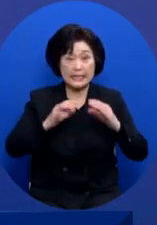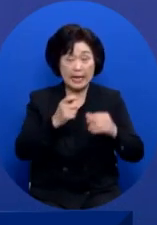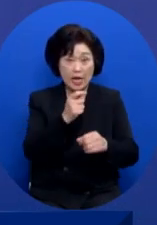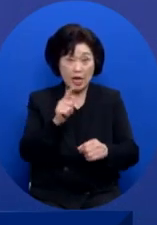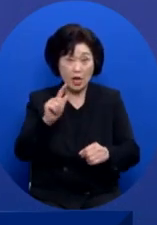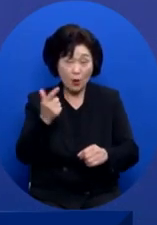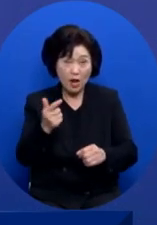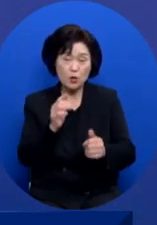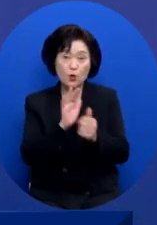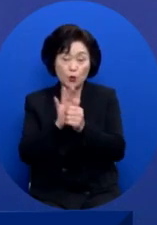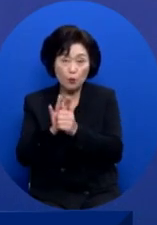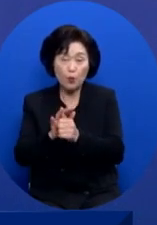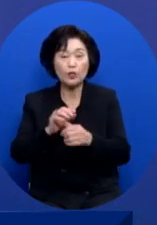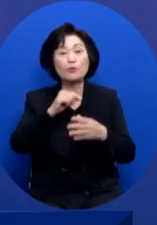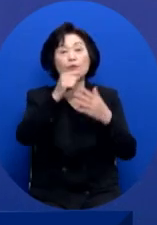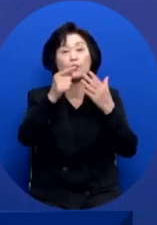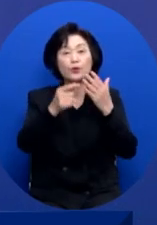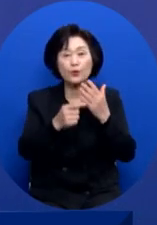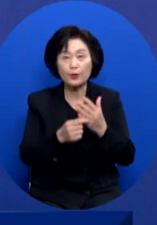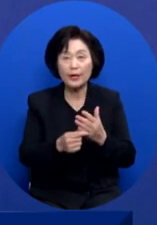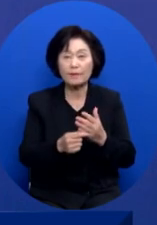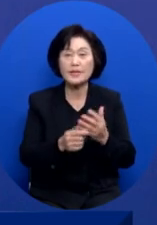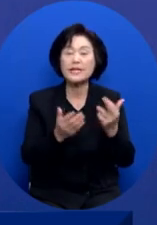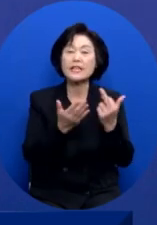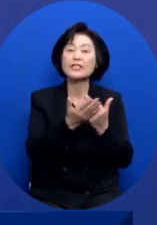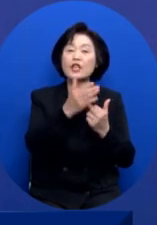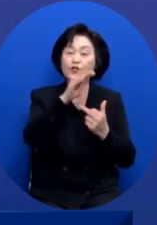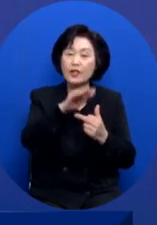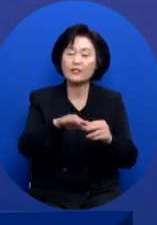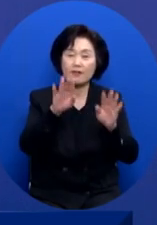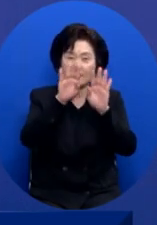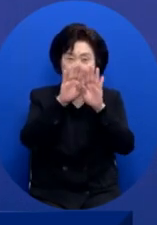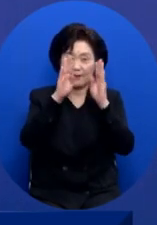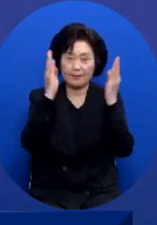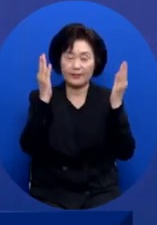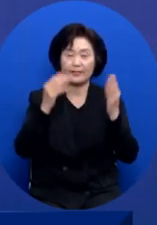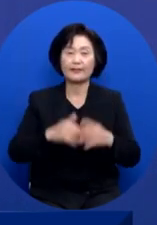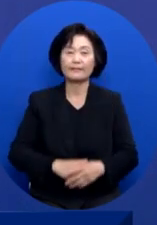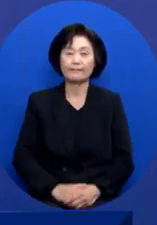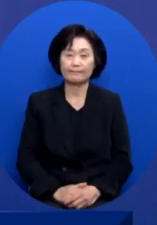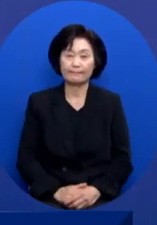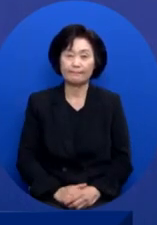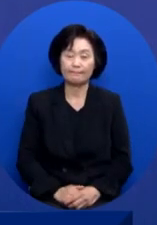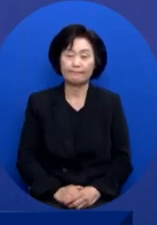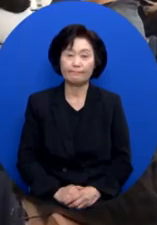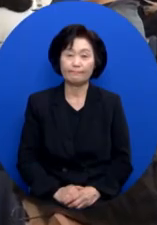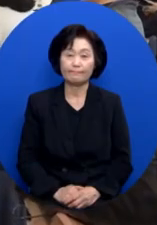돕는 프로그램인 비전 스쿨이 제주에서 열렸습니다. 박지한 기자가 소개합니다.